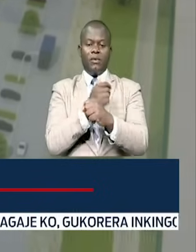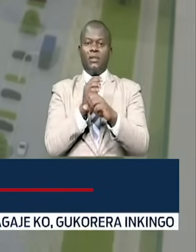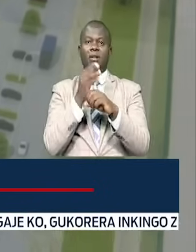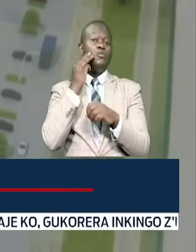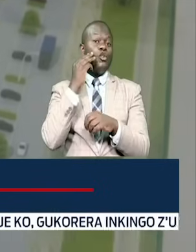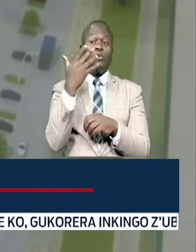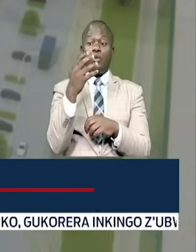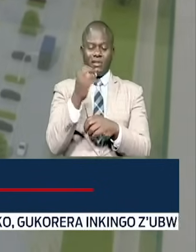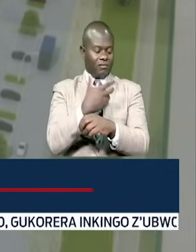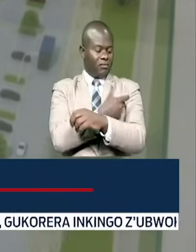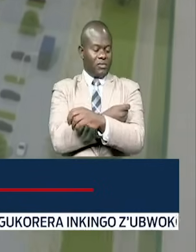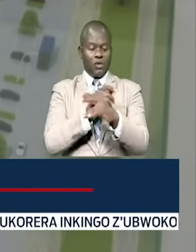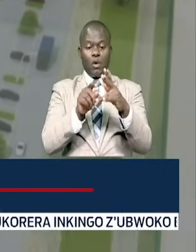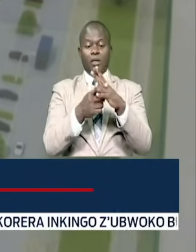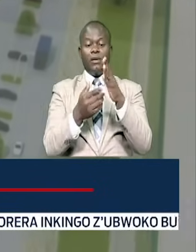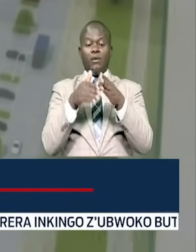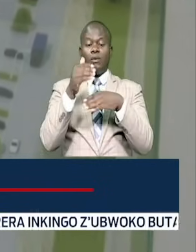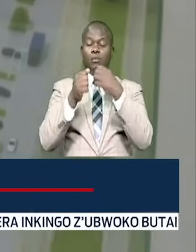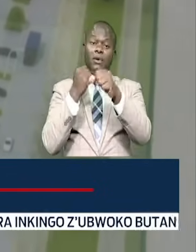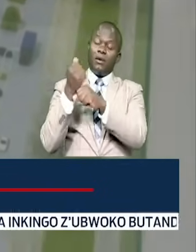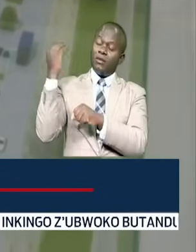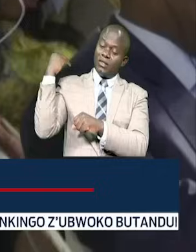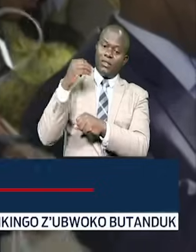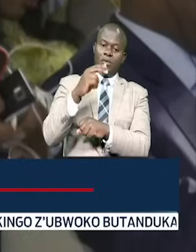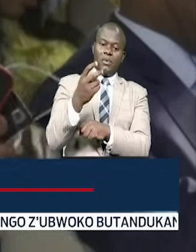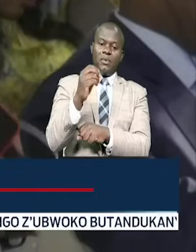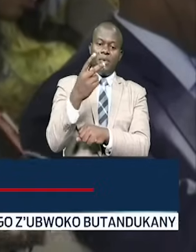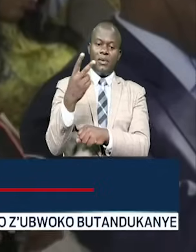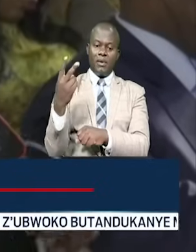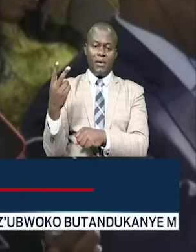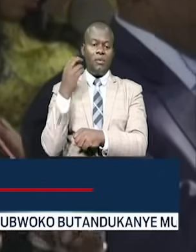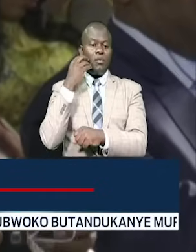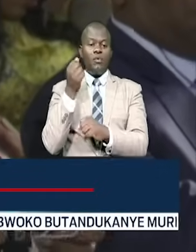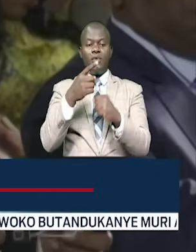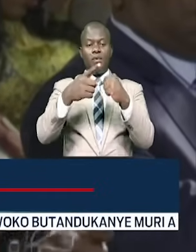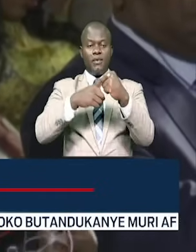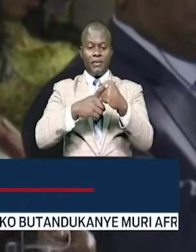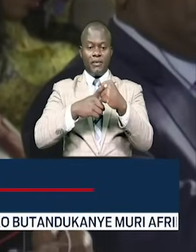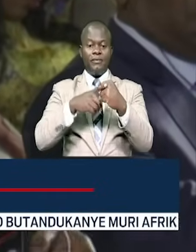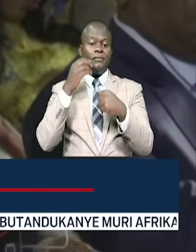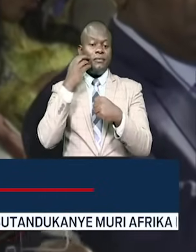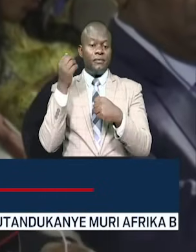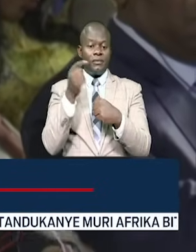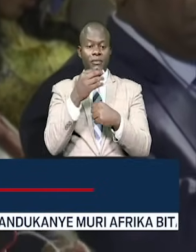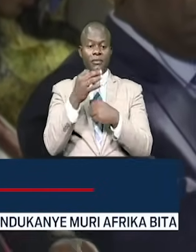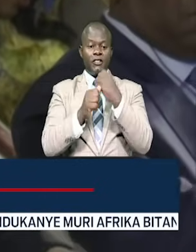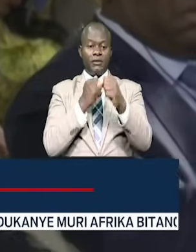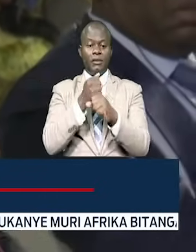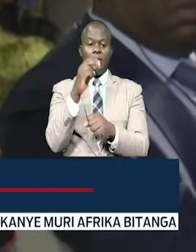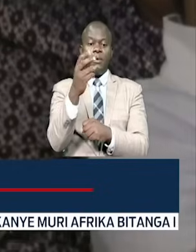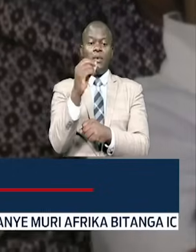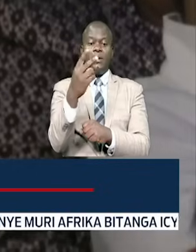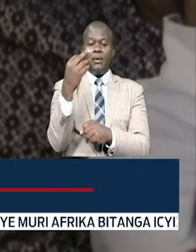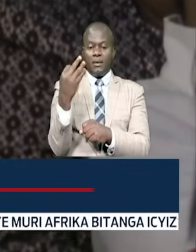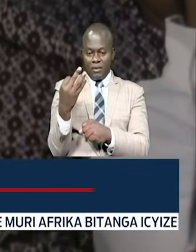z'inkingo. Rwatangiye kubakwa mu mwaka ushize wa 2022 mu kwezi kwa gatandatu. Muri werurwe 2023